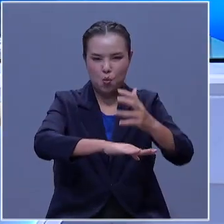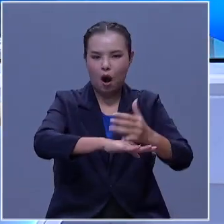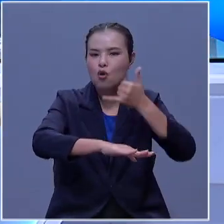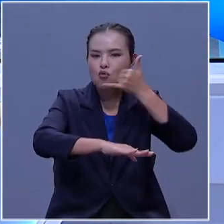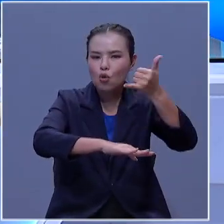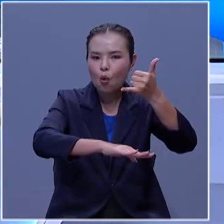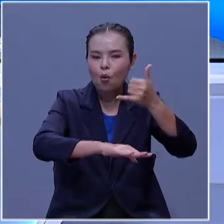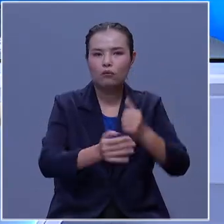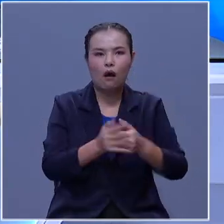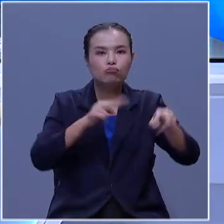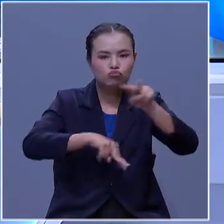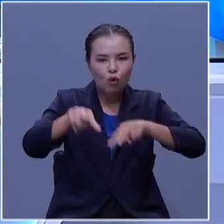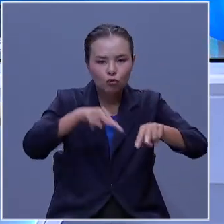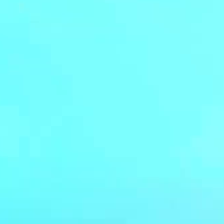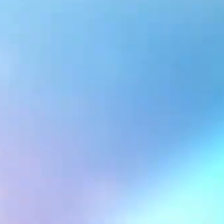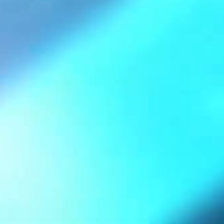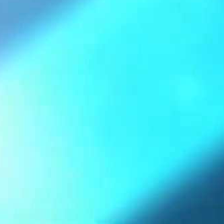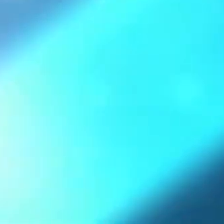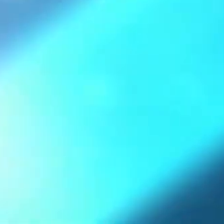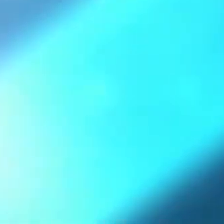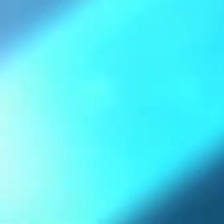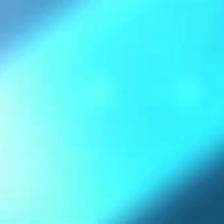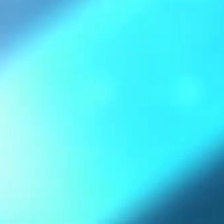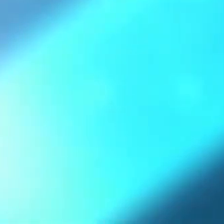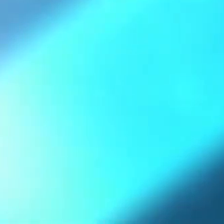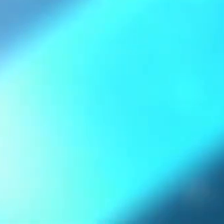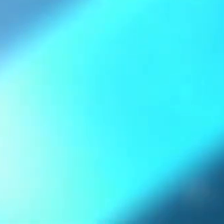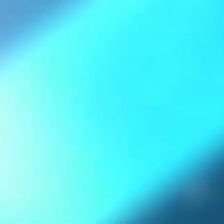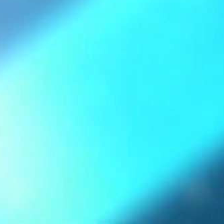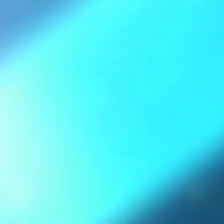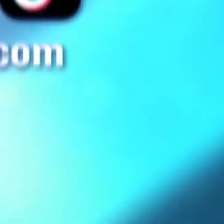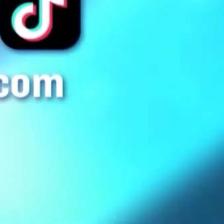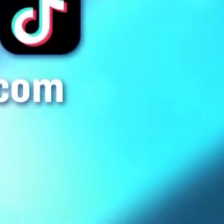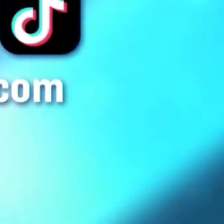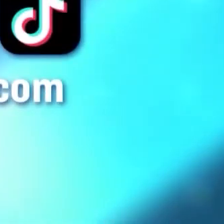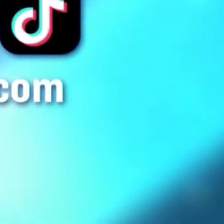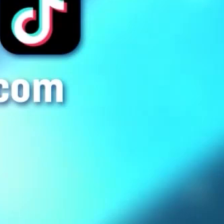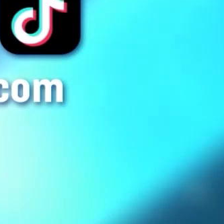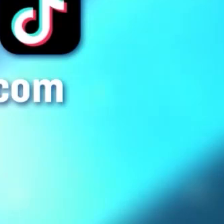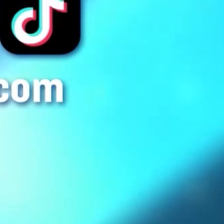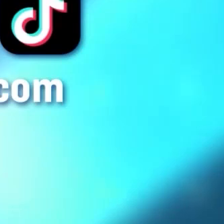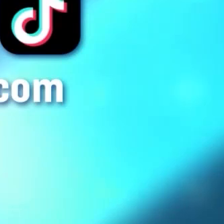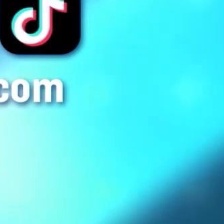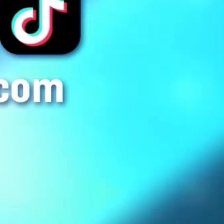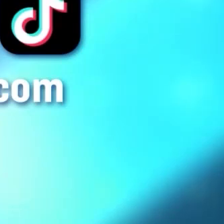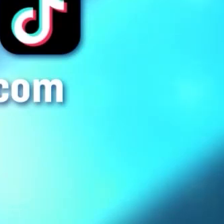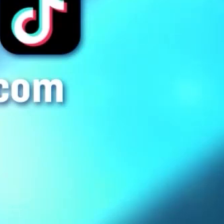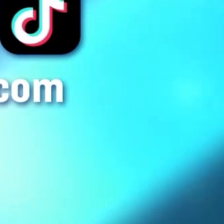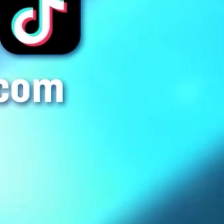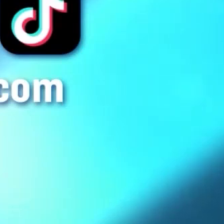แน่แล้วเดี๋ยวมีการตรวจสอบได้นะคะ ติดตาม PPTV HD 36ได้ทุกช่องทางและอย่าลืมกด Subscribe